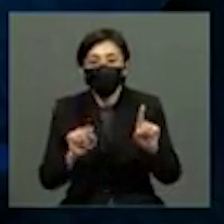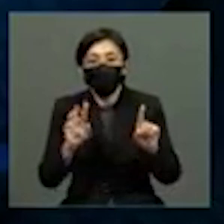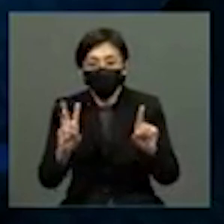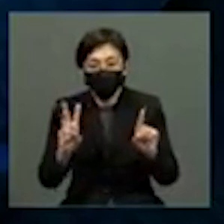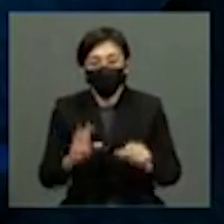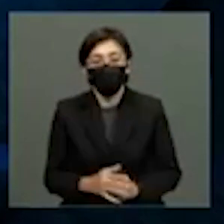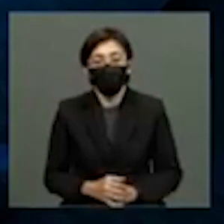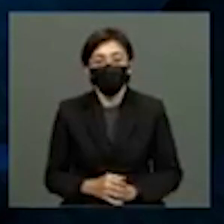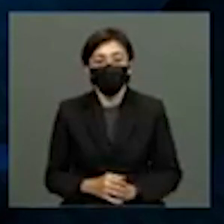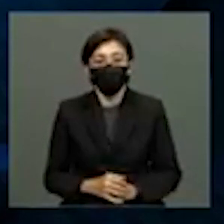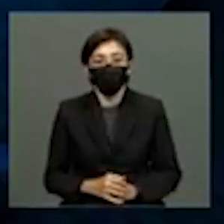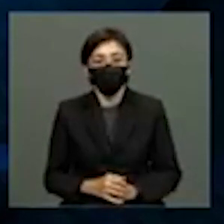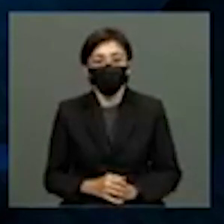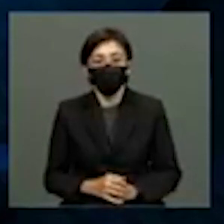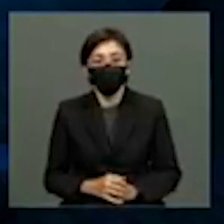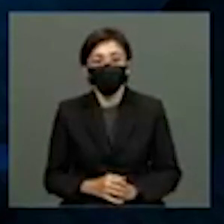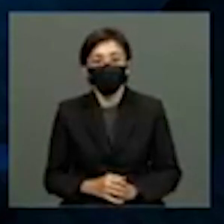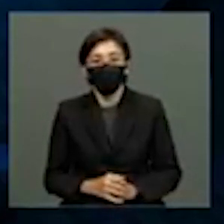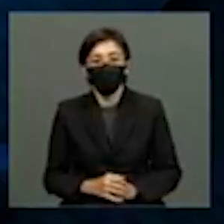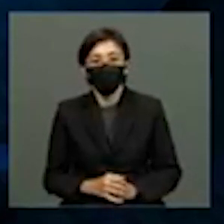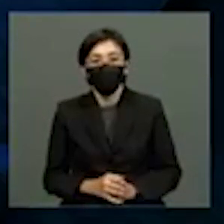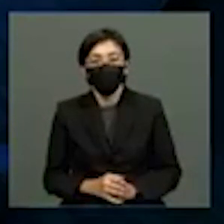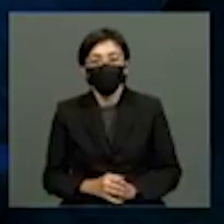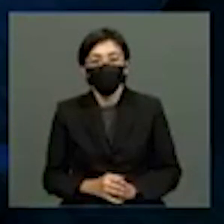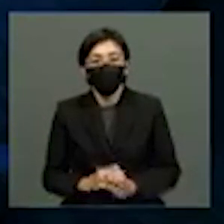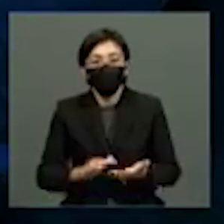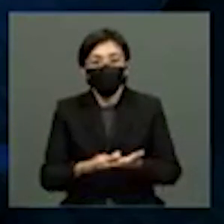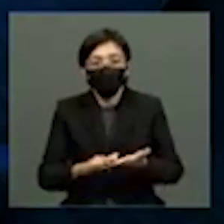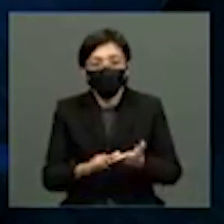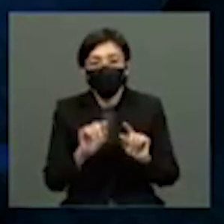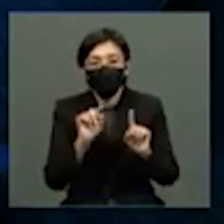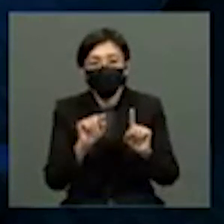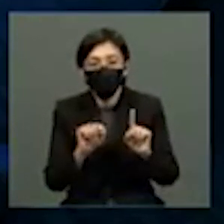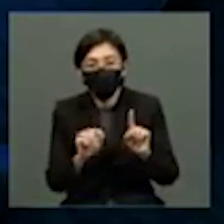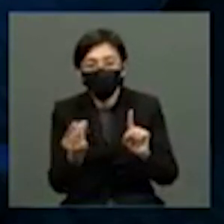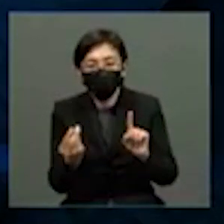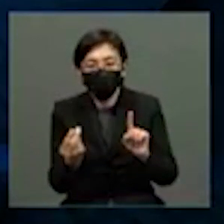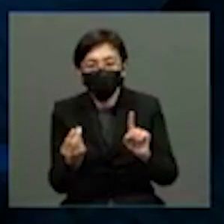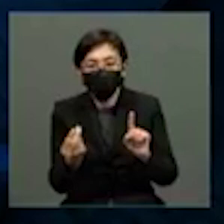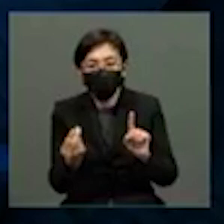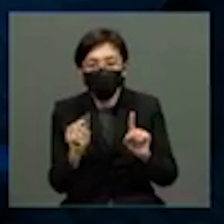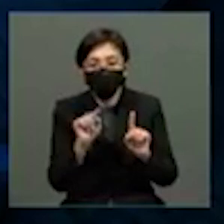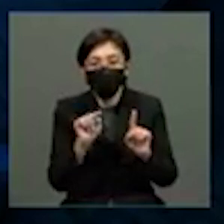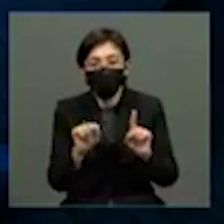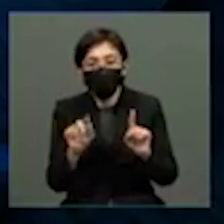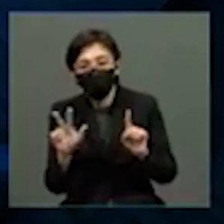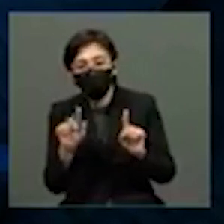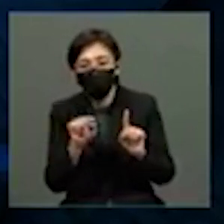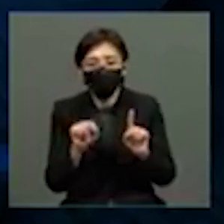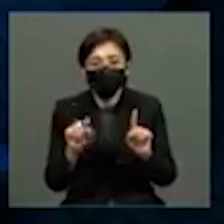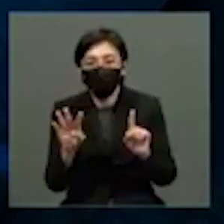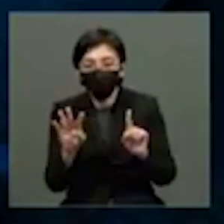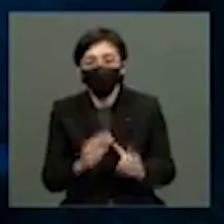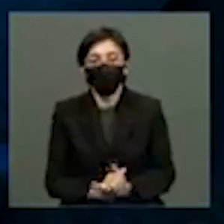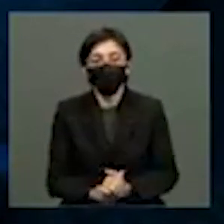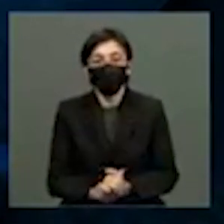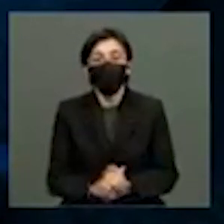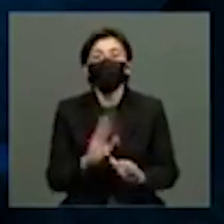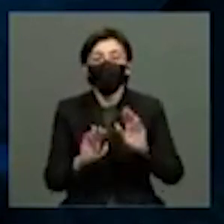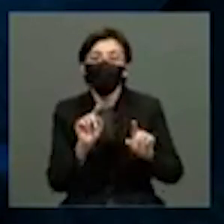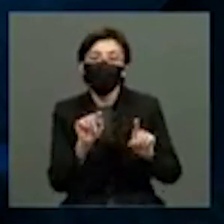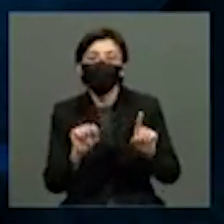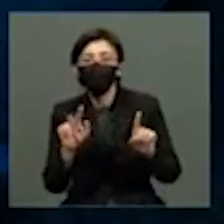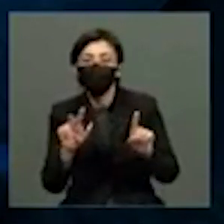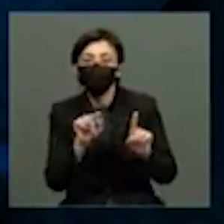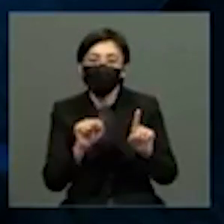ครับก็ประธานโทษครับ1ต่อเท่าไหร่1ต่อ3 1ต่อ4นะครับก็ประมาณนั้นนะ